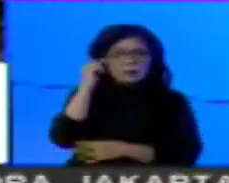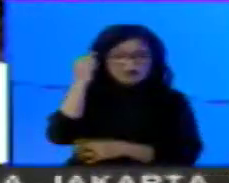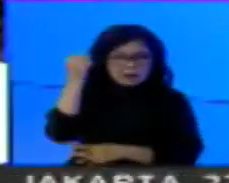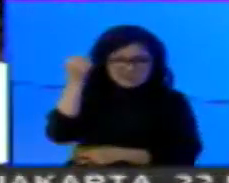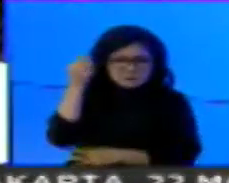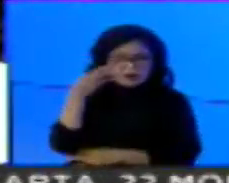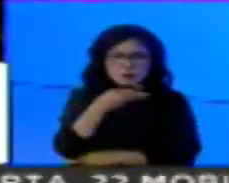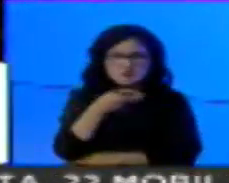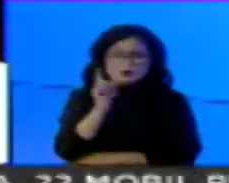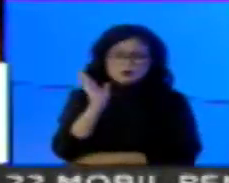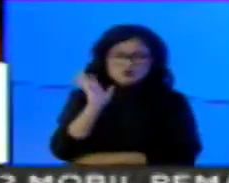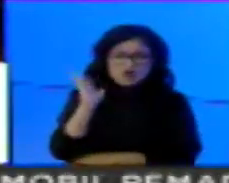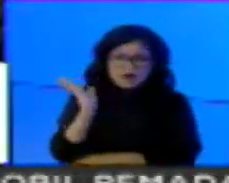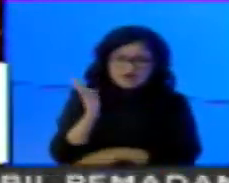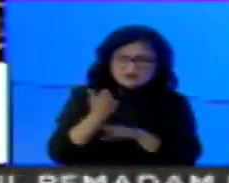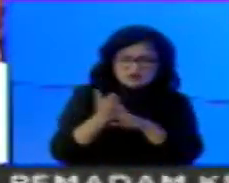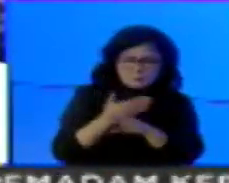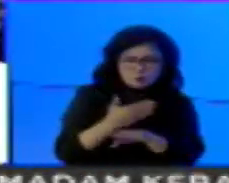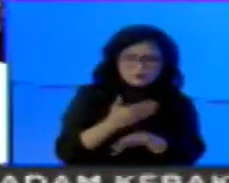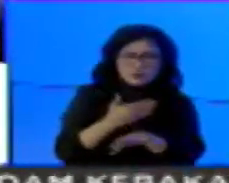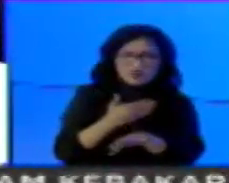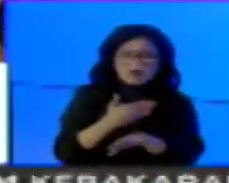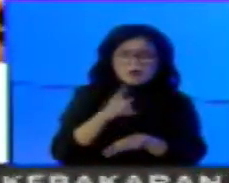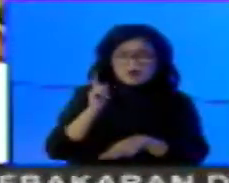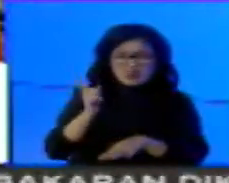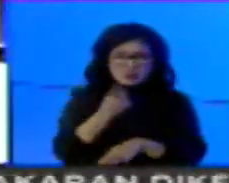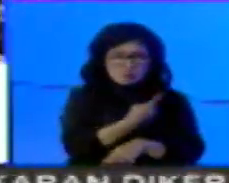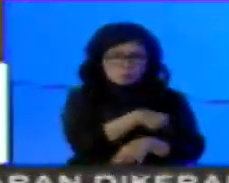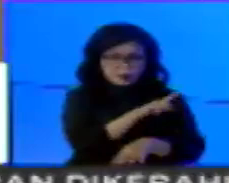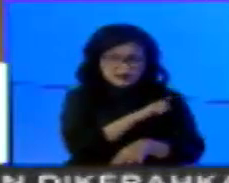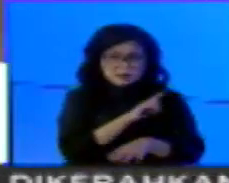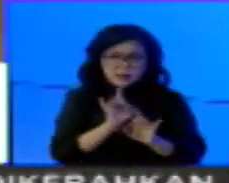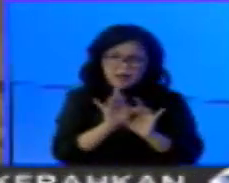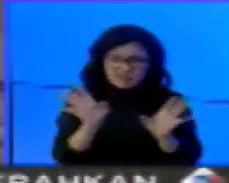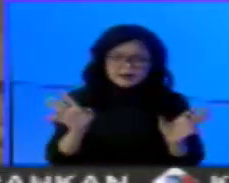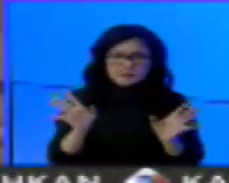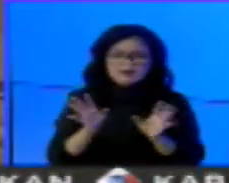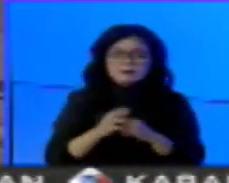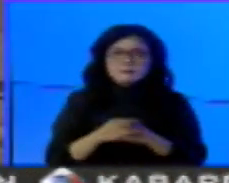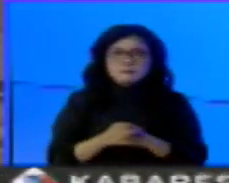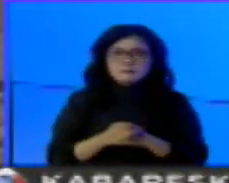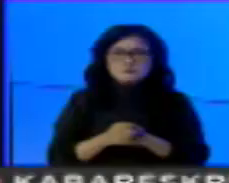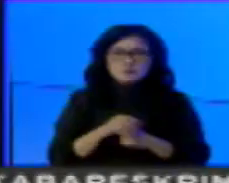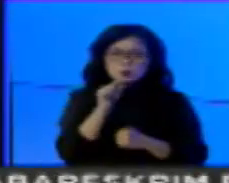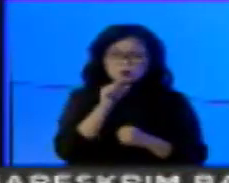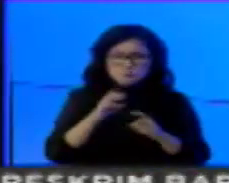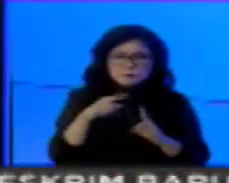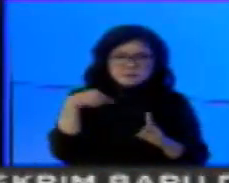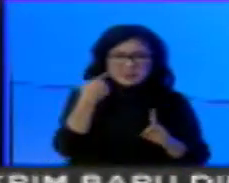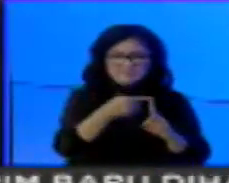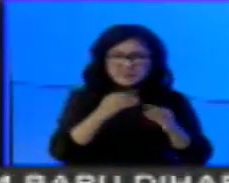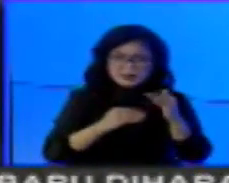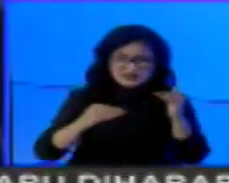sudah dicanangkan sebelumnya dan yang punya potensi lainnya gitu. Untuk mencapai target peningkatan